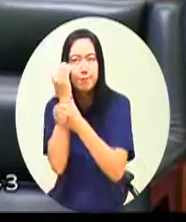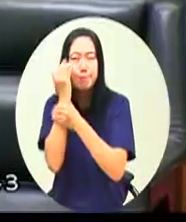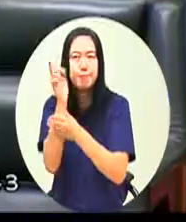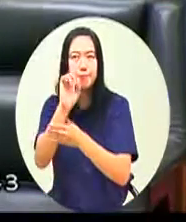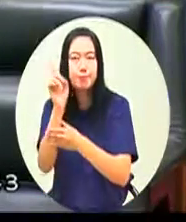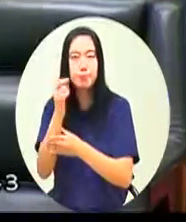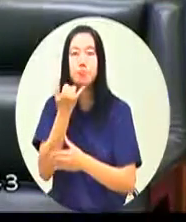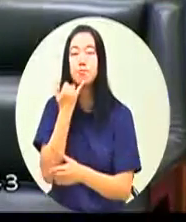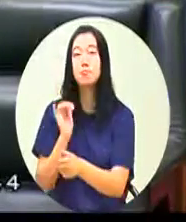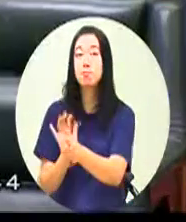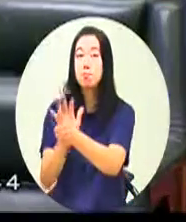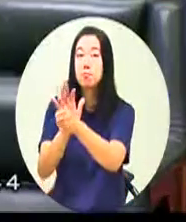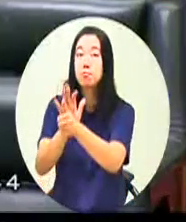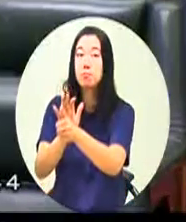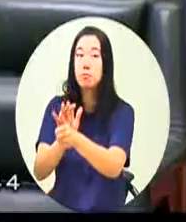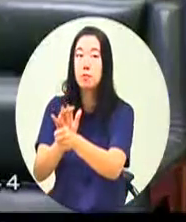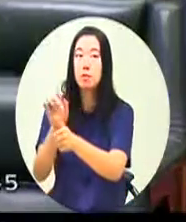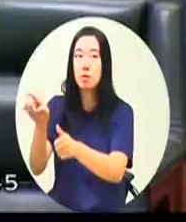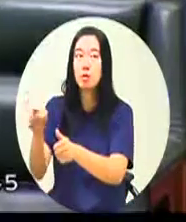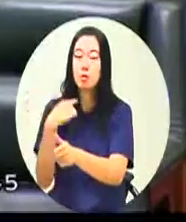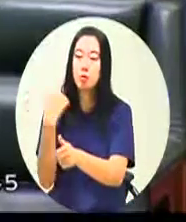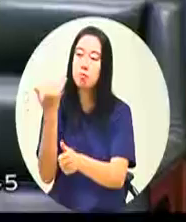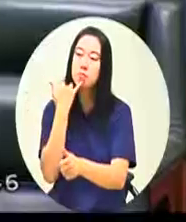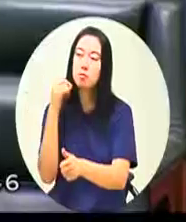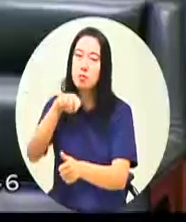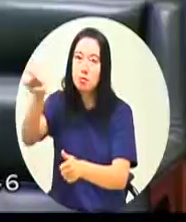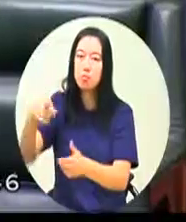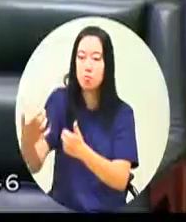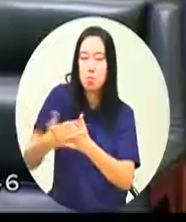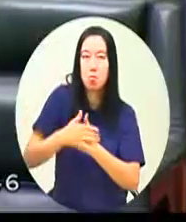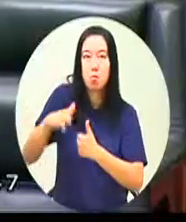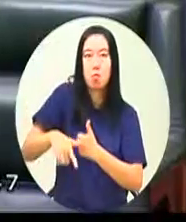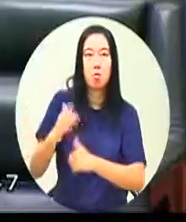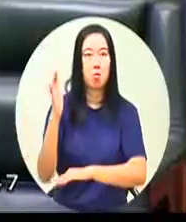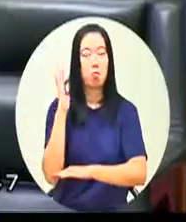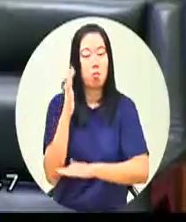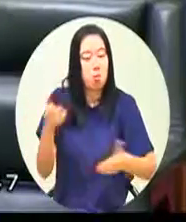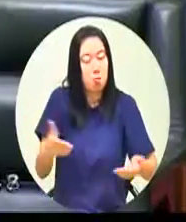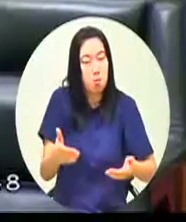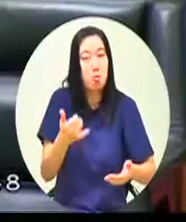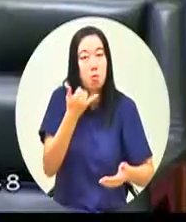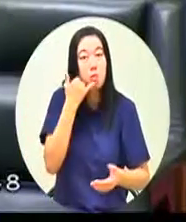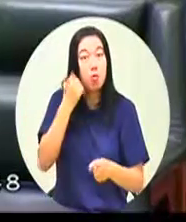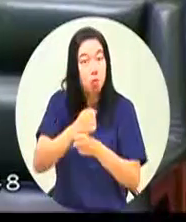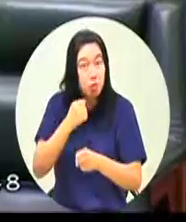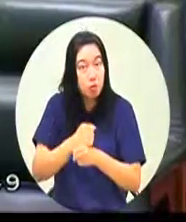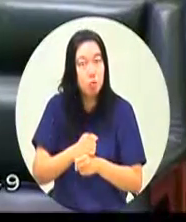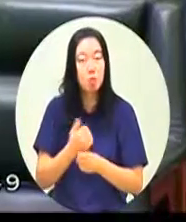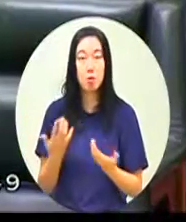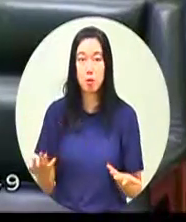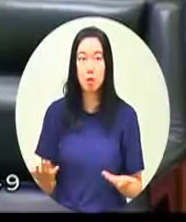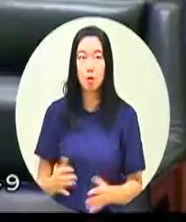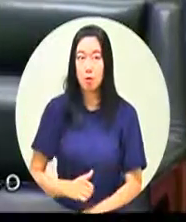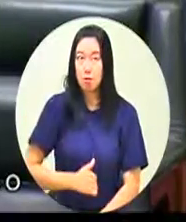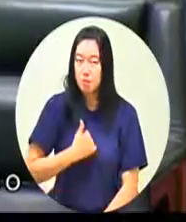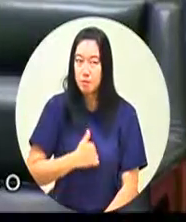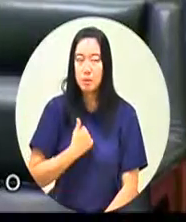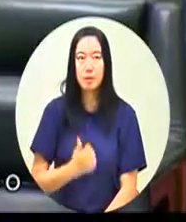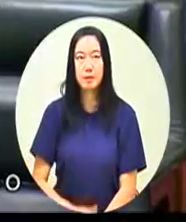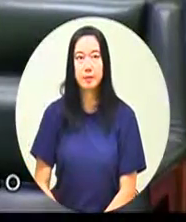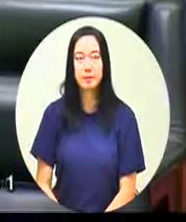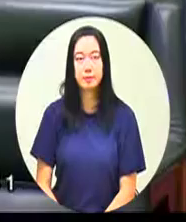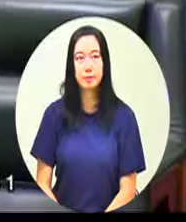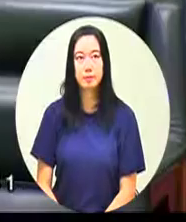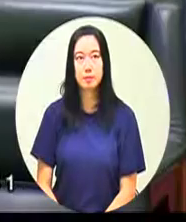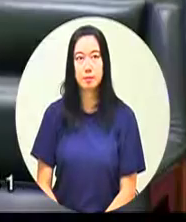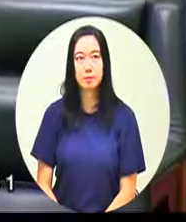个怎样配合我们这个公共工程来去进行？这是真的要去加一个类似